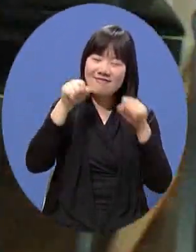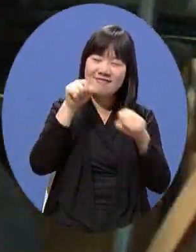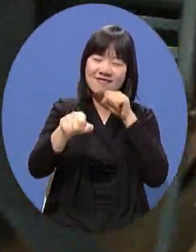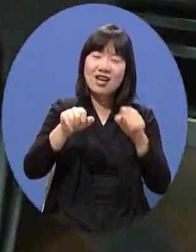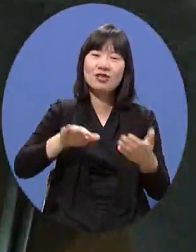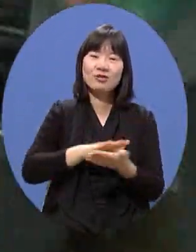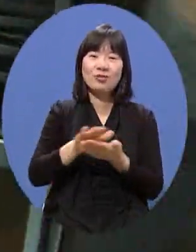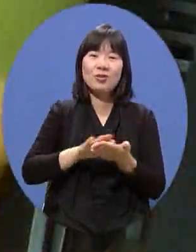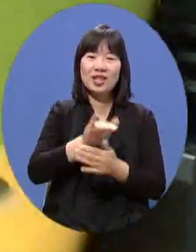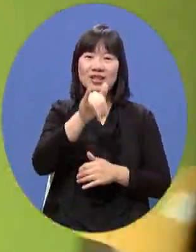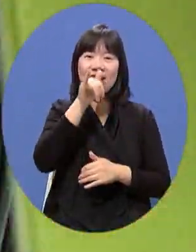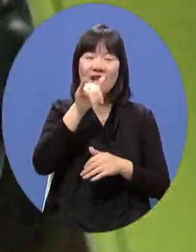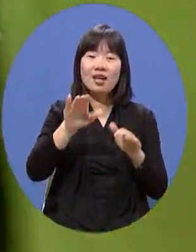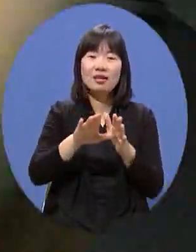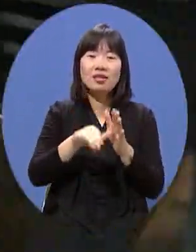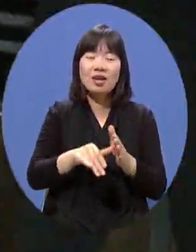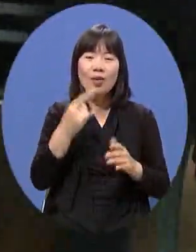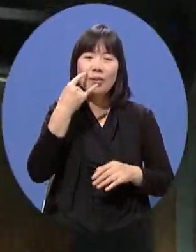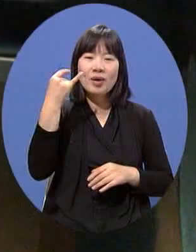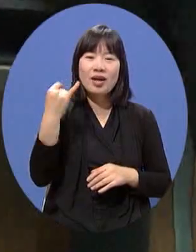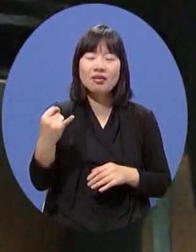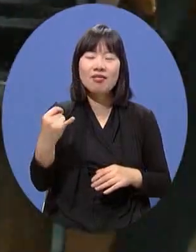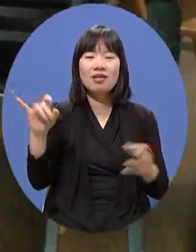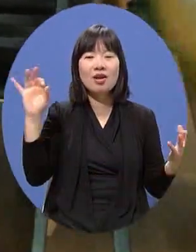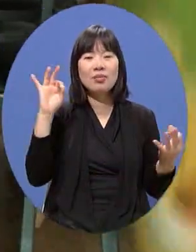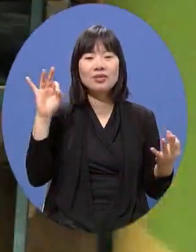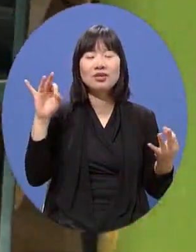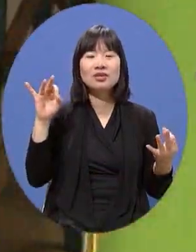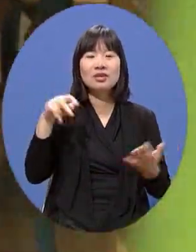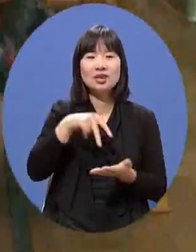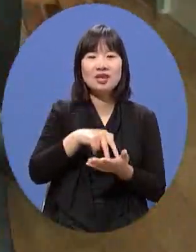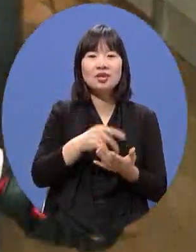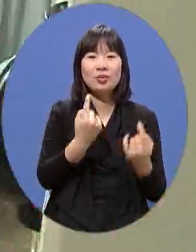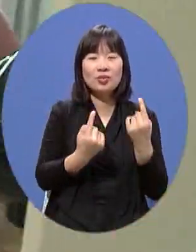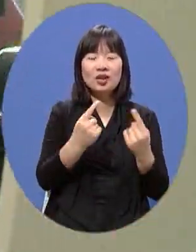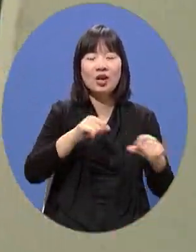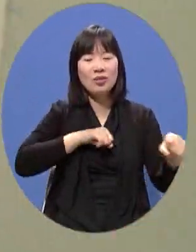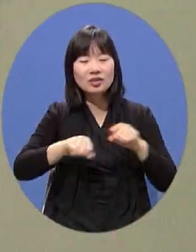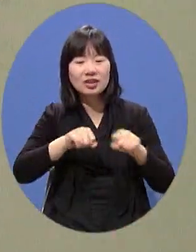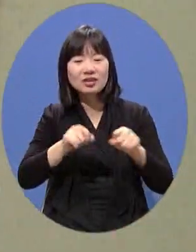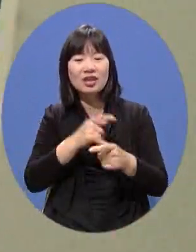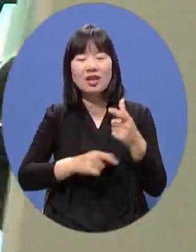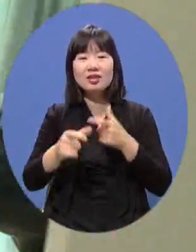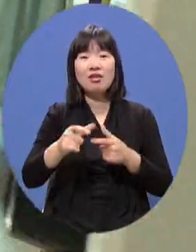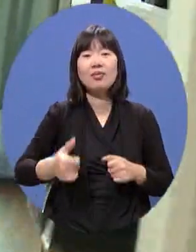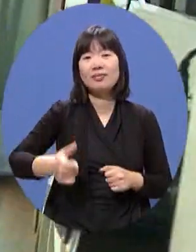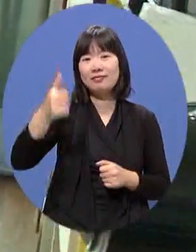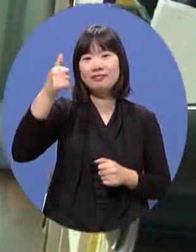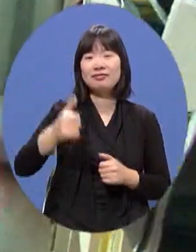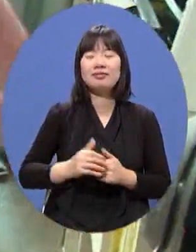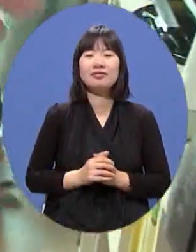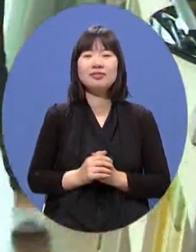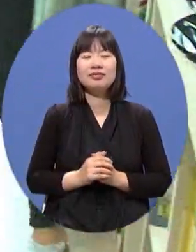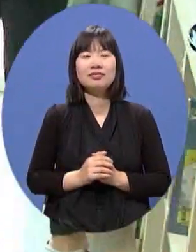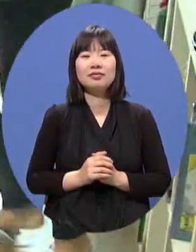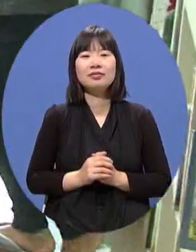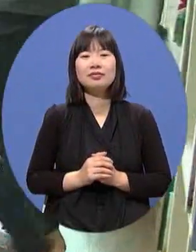놀이요. 이때 엄마가 가만히 서 있는 것보단 움직여주는 것이 좋습니다.